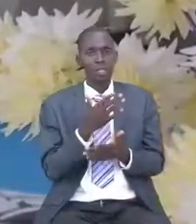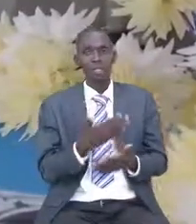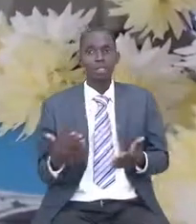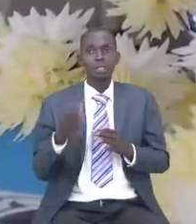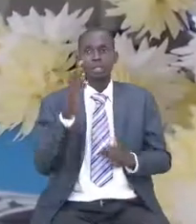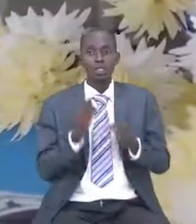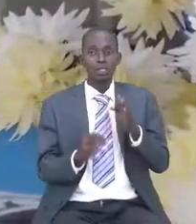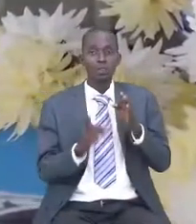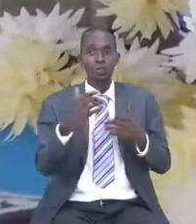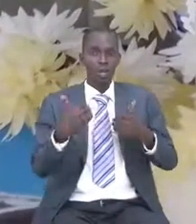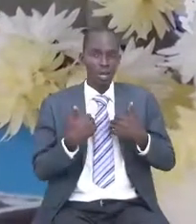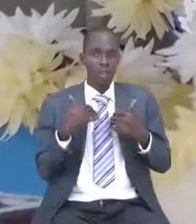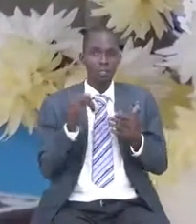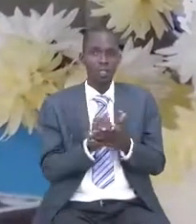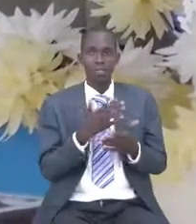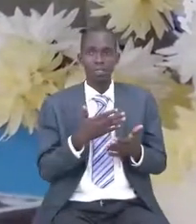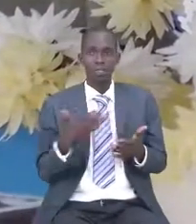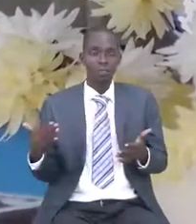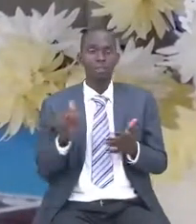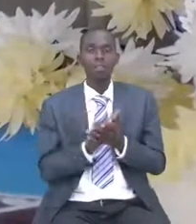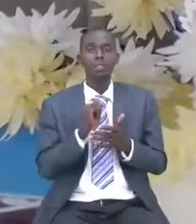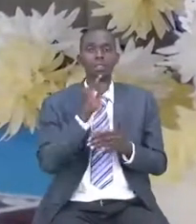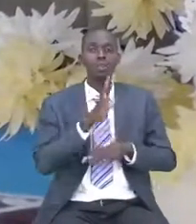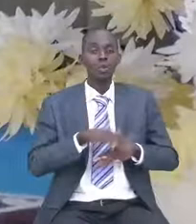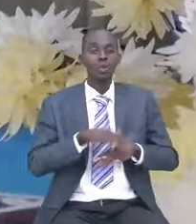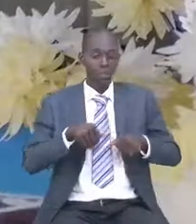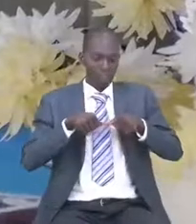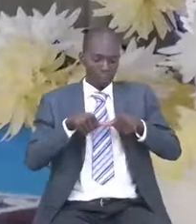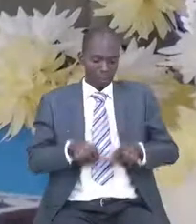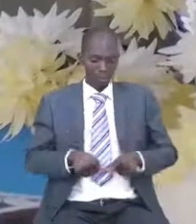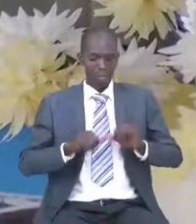as cette chose que nous appelons la capacité d'attachement.